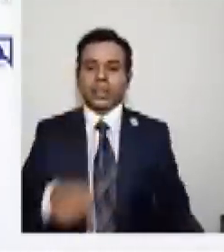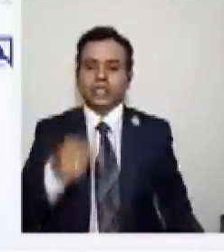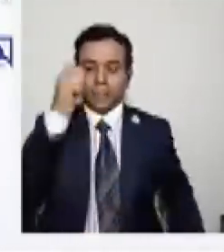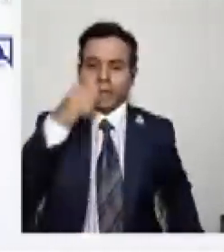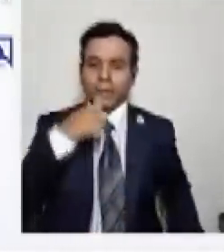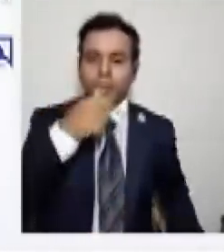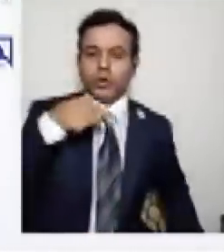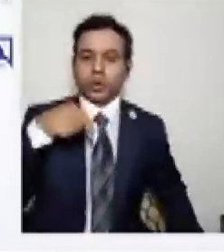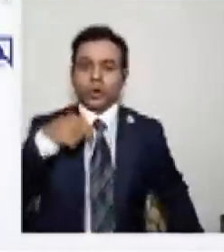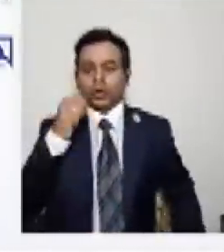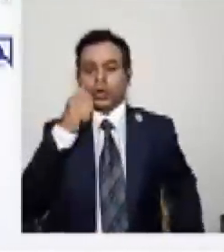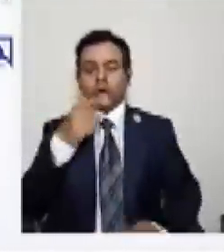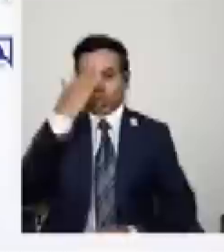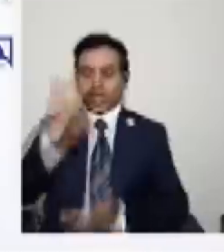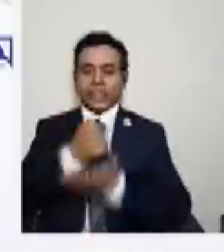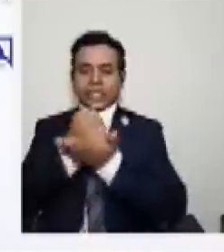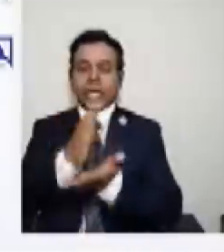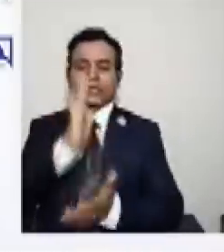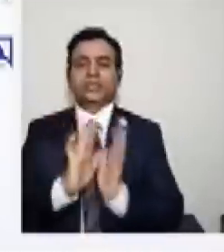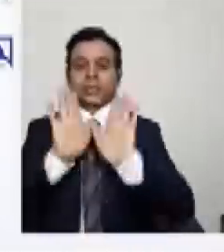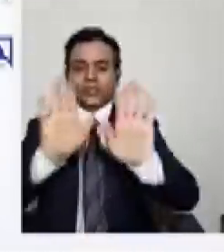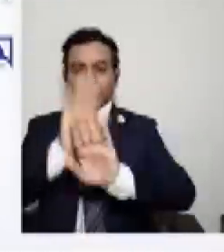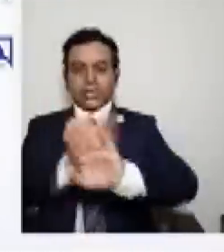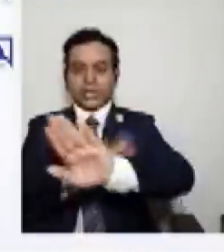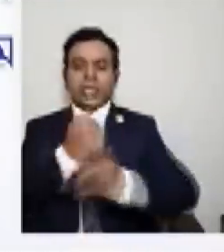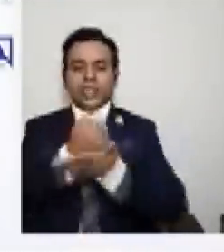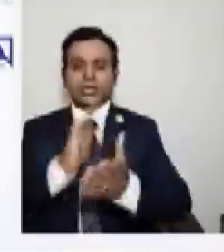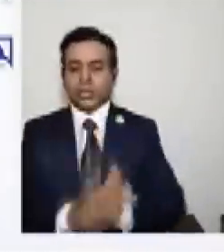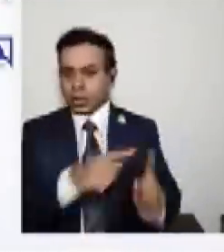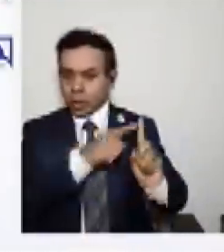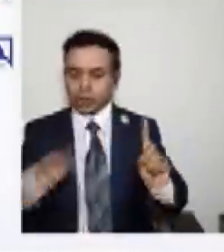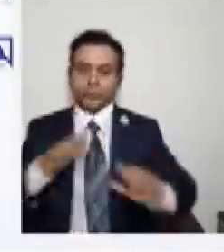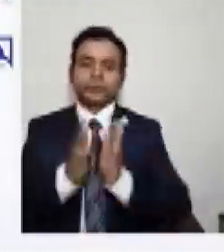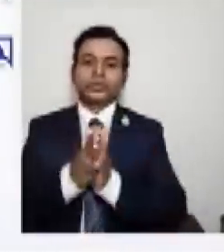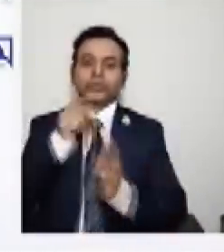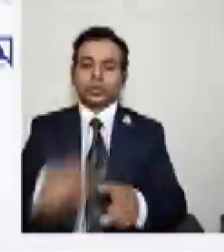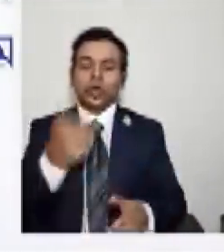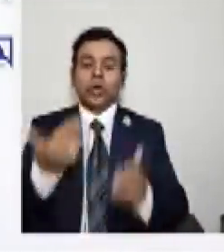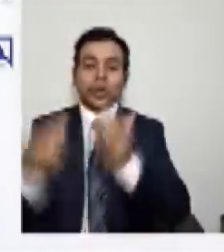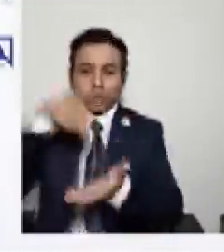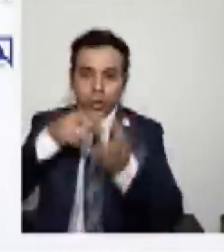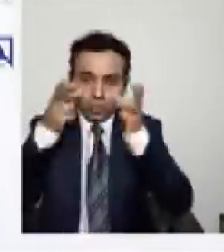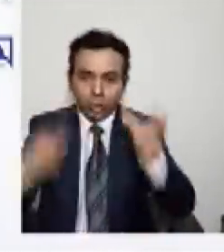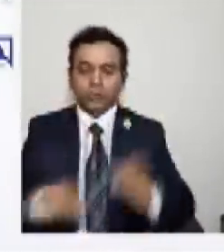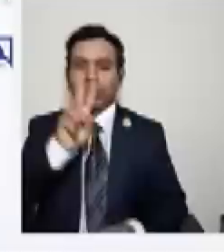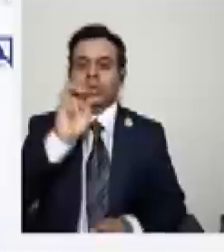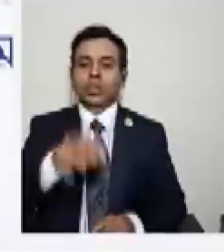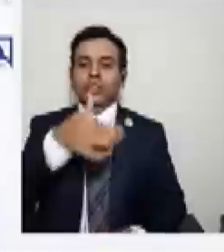প্রয়োজনীয় অক্সিজেন সরবরাহ আছে এবং অক্সিজেন রোগীর প্রয়োজন অনুযায়ী অক্সিজেন দেয়া যায়।